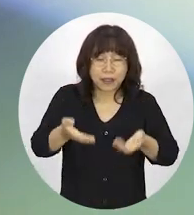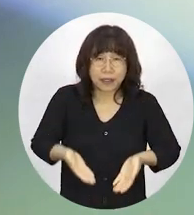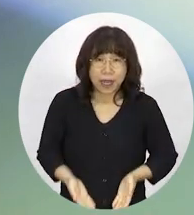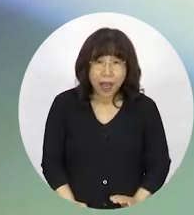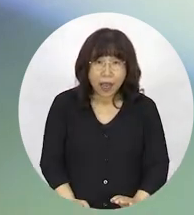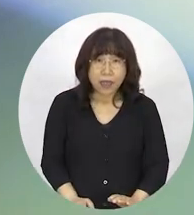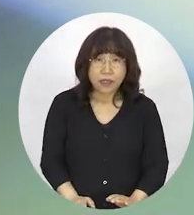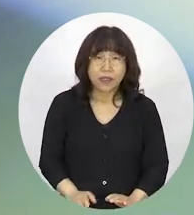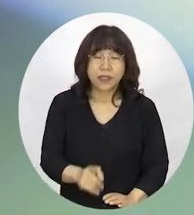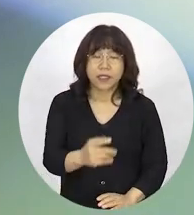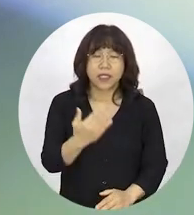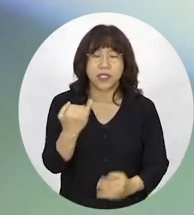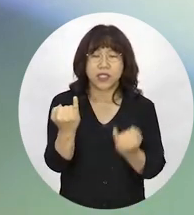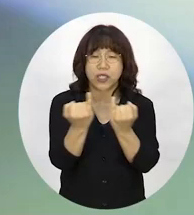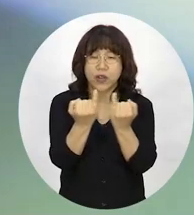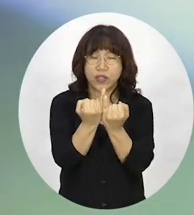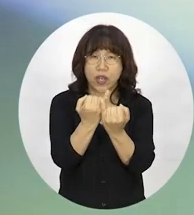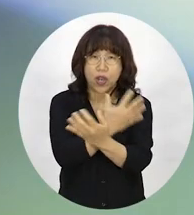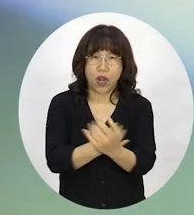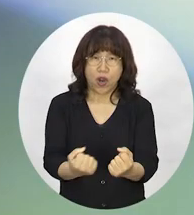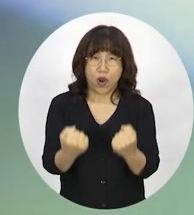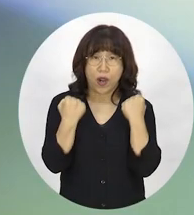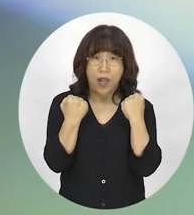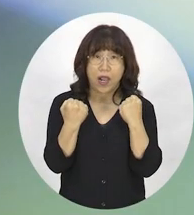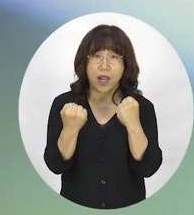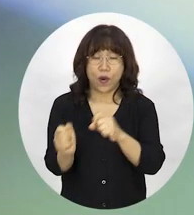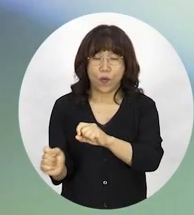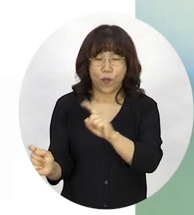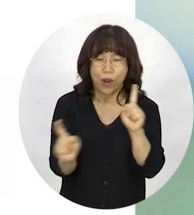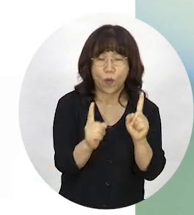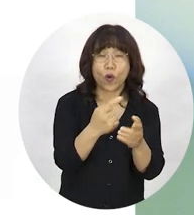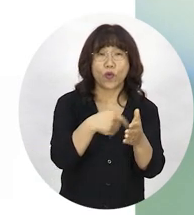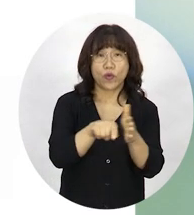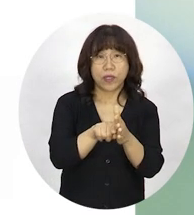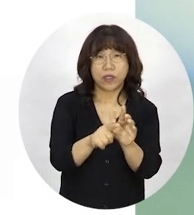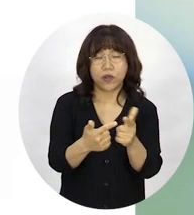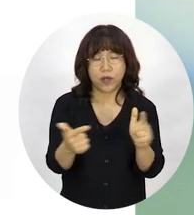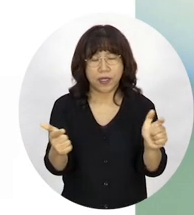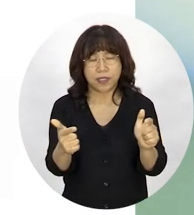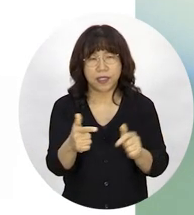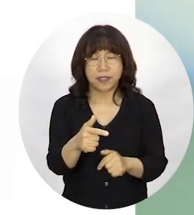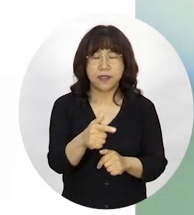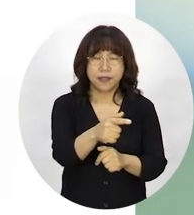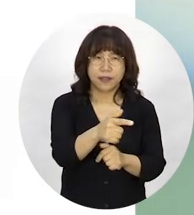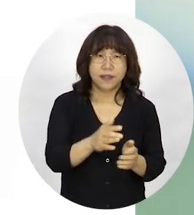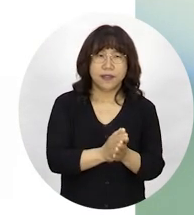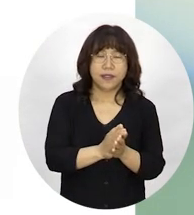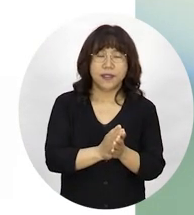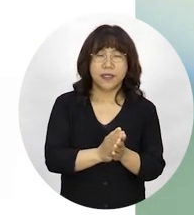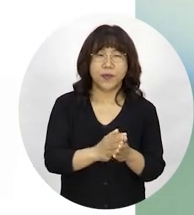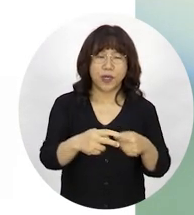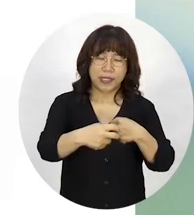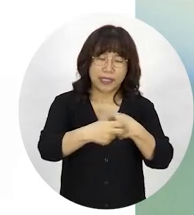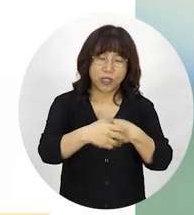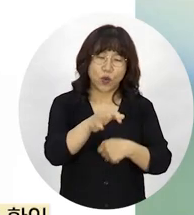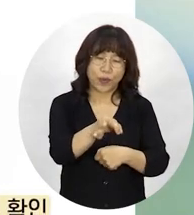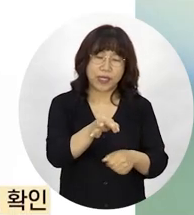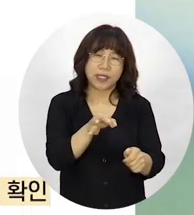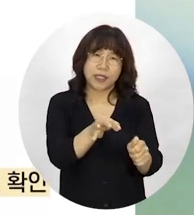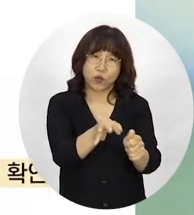출산 여성의 산후회복과 건강 증진을 위해 양한방 의료기관과 연계해 산후진료비를 지원하는